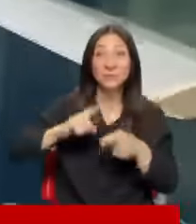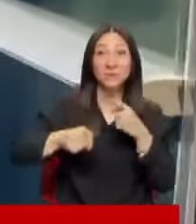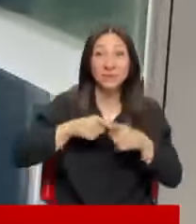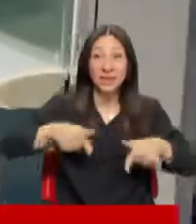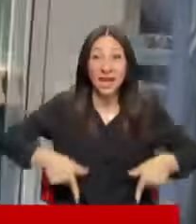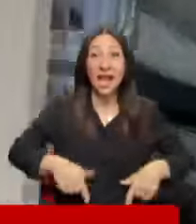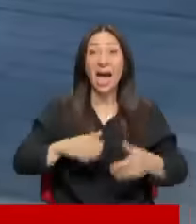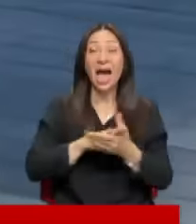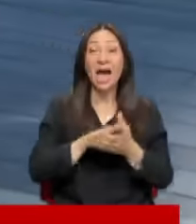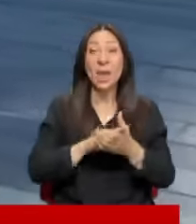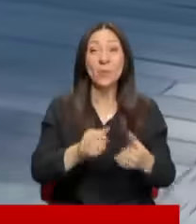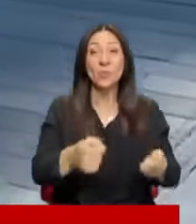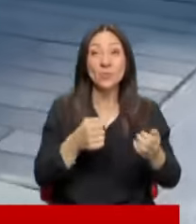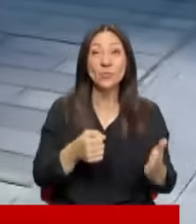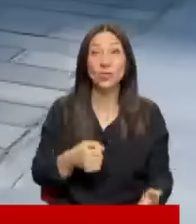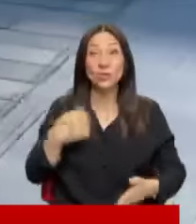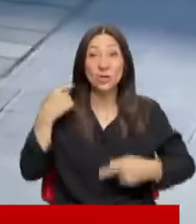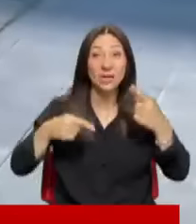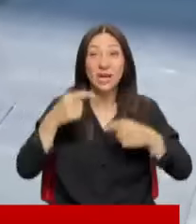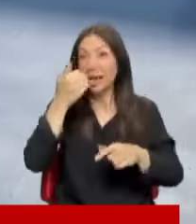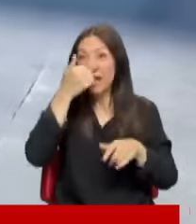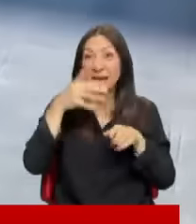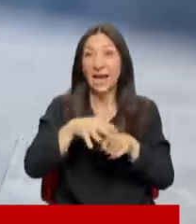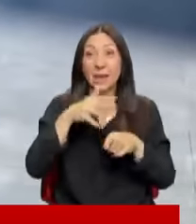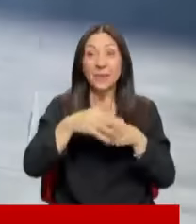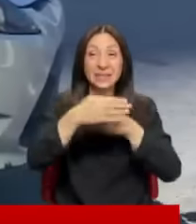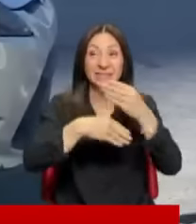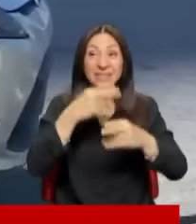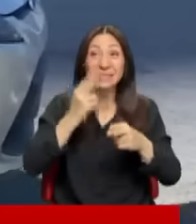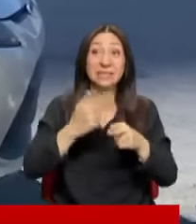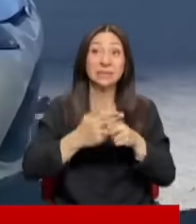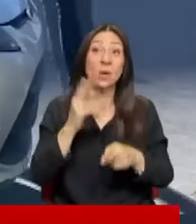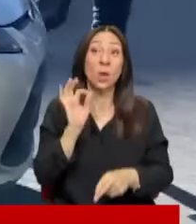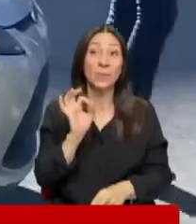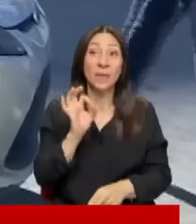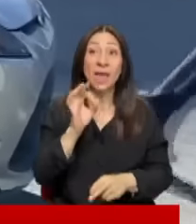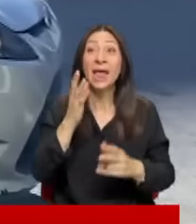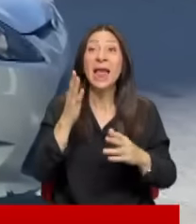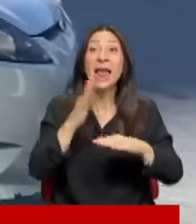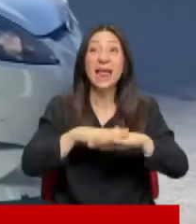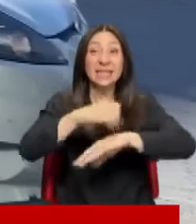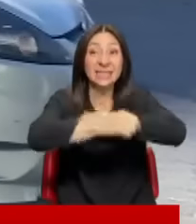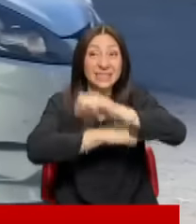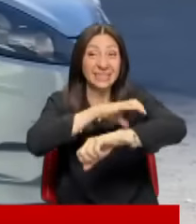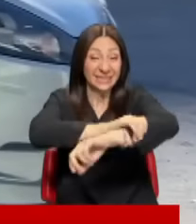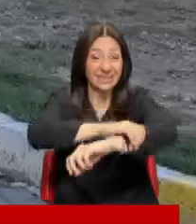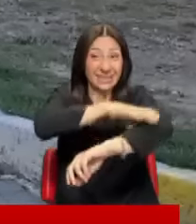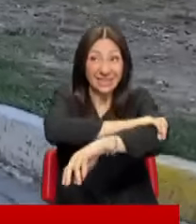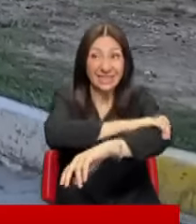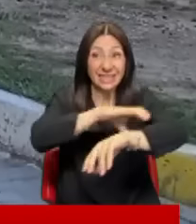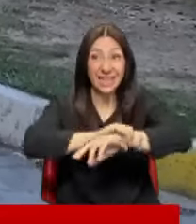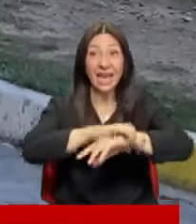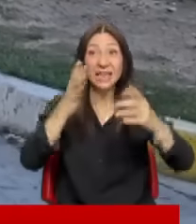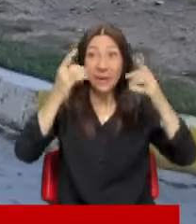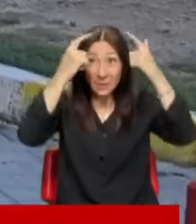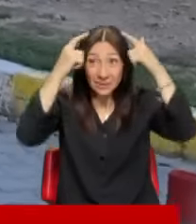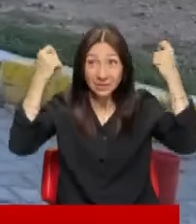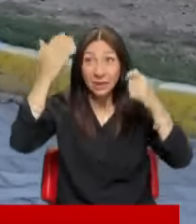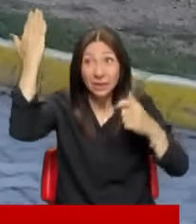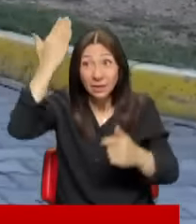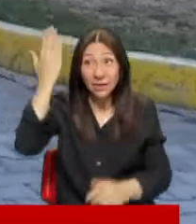bıçağıyla, ayağında botuyla koştular. Kan kaybını engellemek için hız önemliydi. Elinden, kolundan, bacağından, hatta